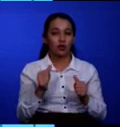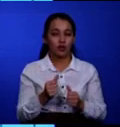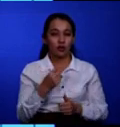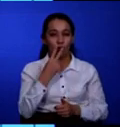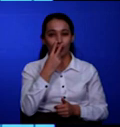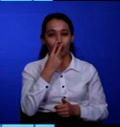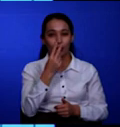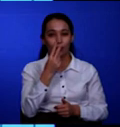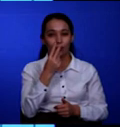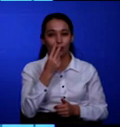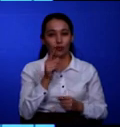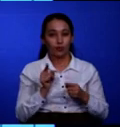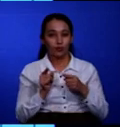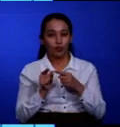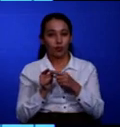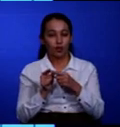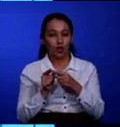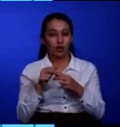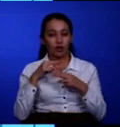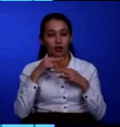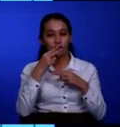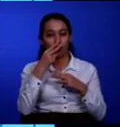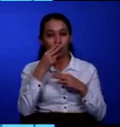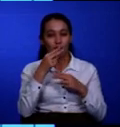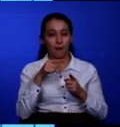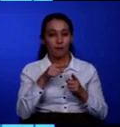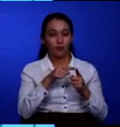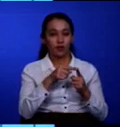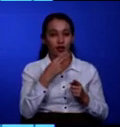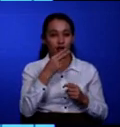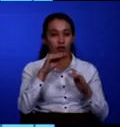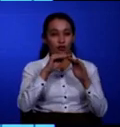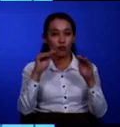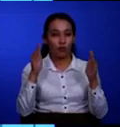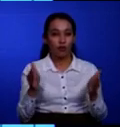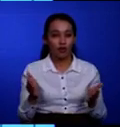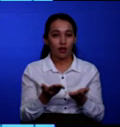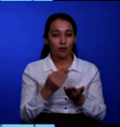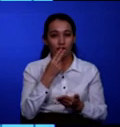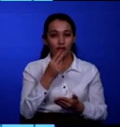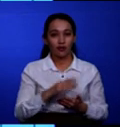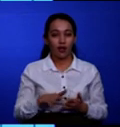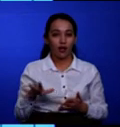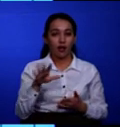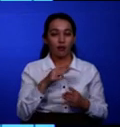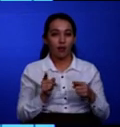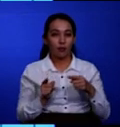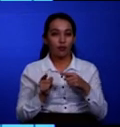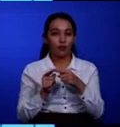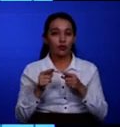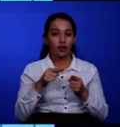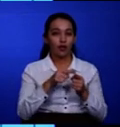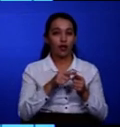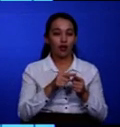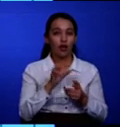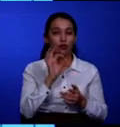birinchi shaklimizni tomonlariga qarang. Burchaklariga e'tibor bering. Buning hamma burchaklari to'g'ri burchak. Demak,